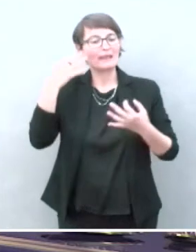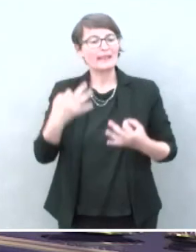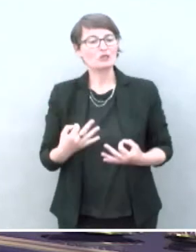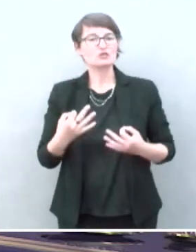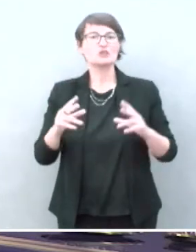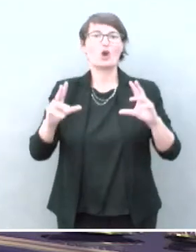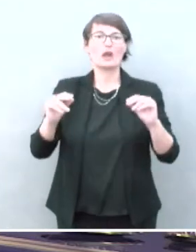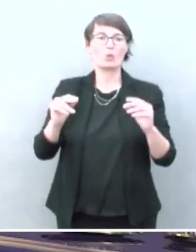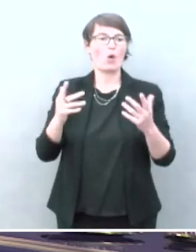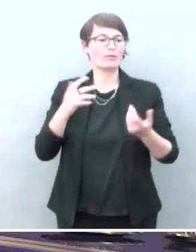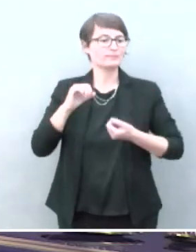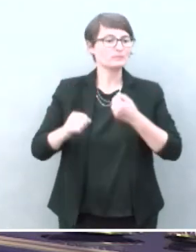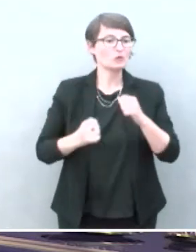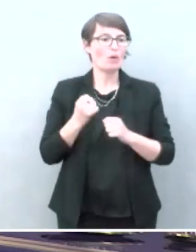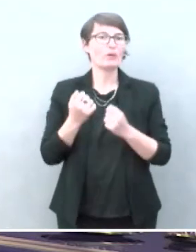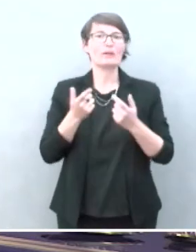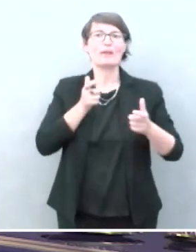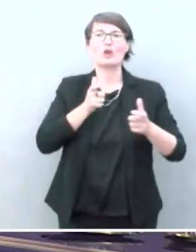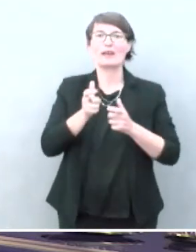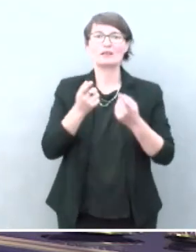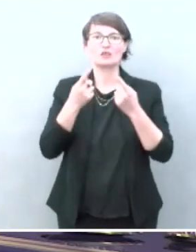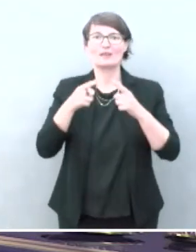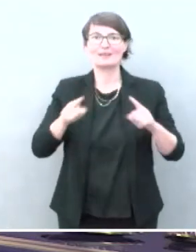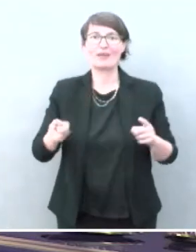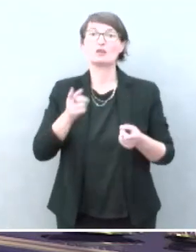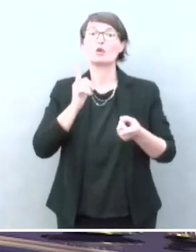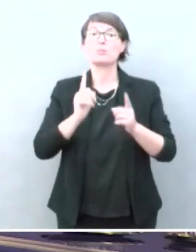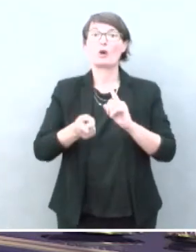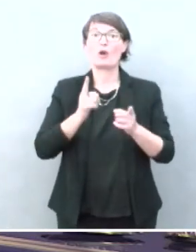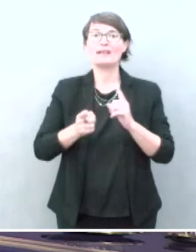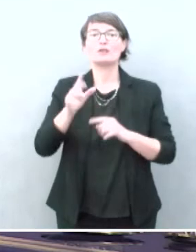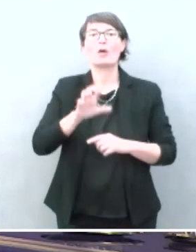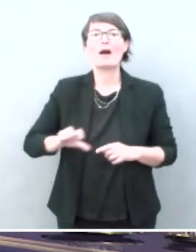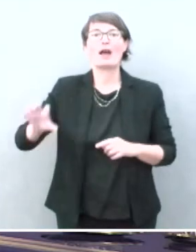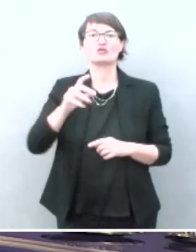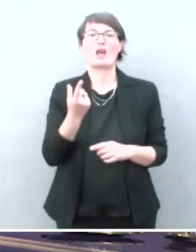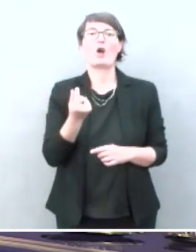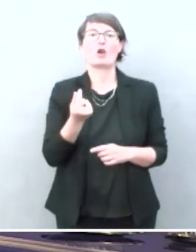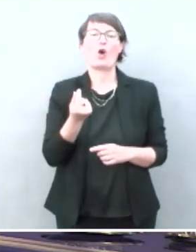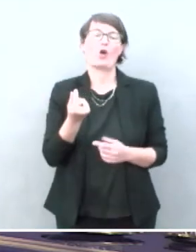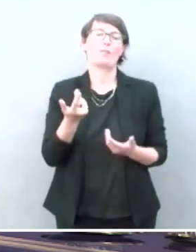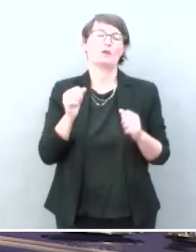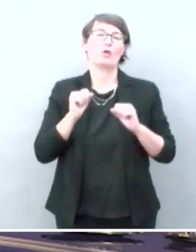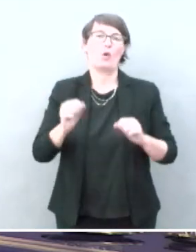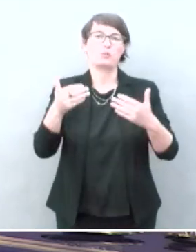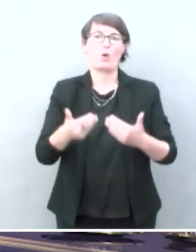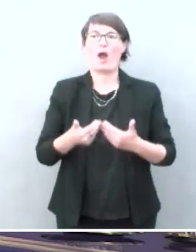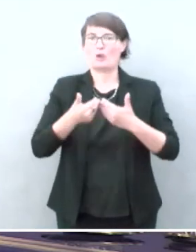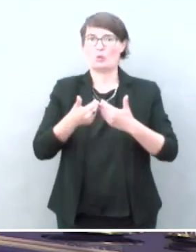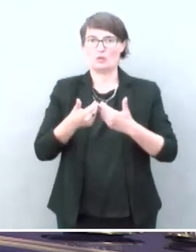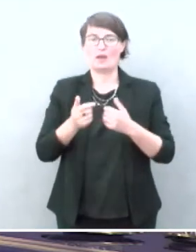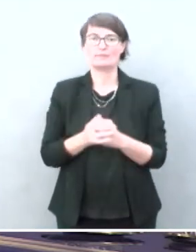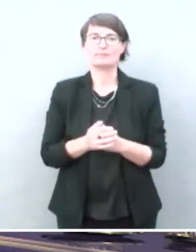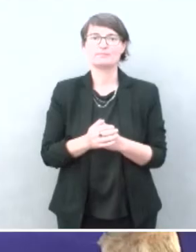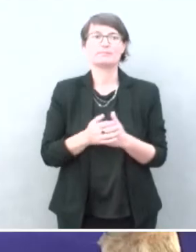livello geopolitico, ma anche a livello geoeconomico, a mio avviso un risultato lo potrà produrre. Noi siamo schierati contro la Cina, contro le contraffazioni